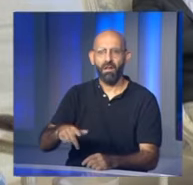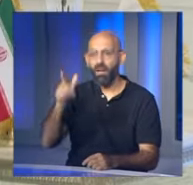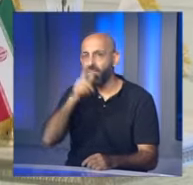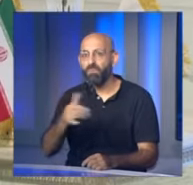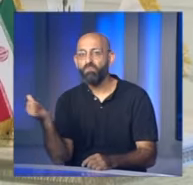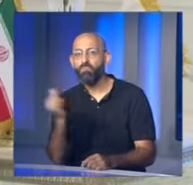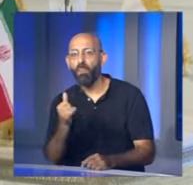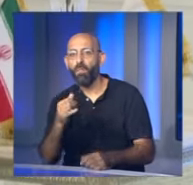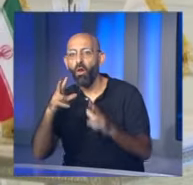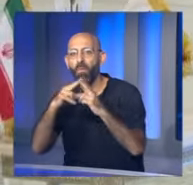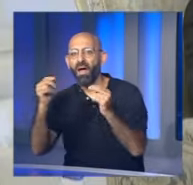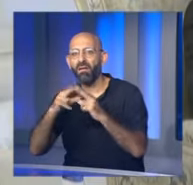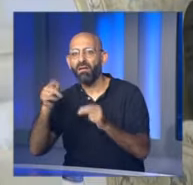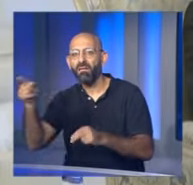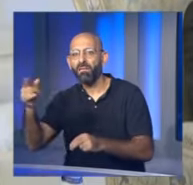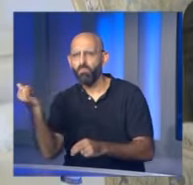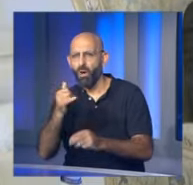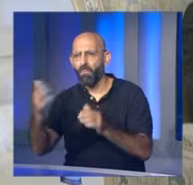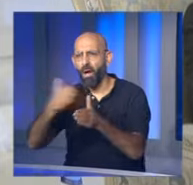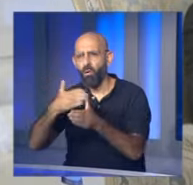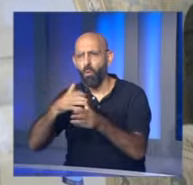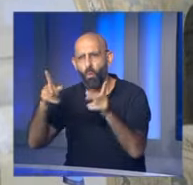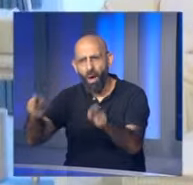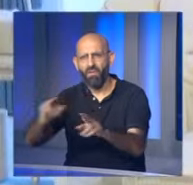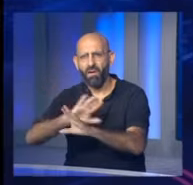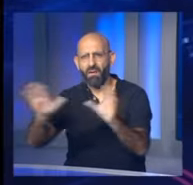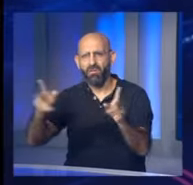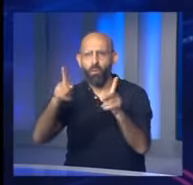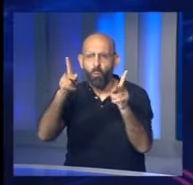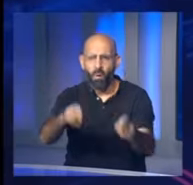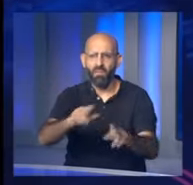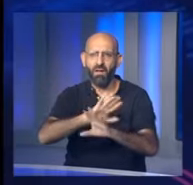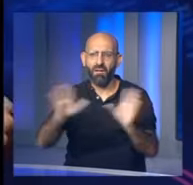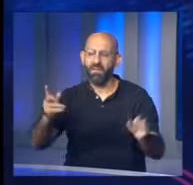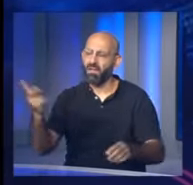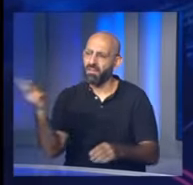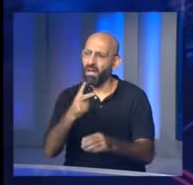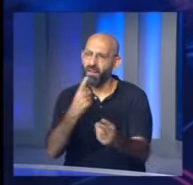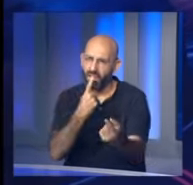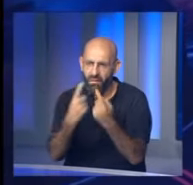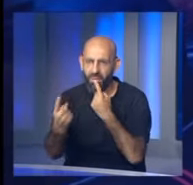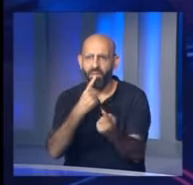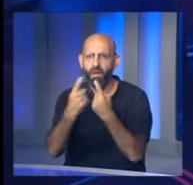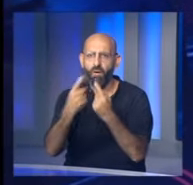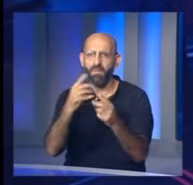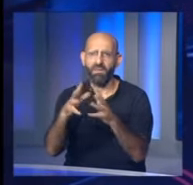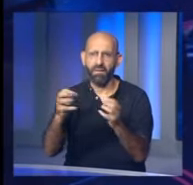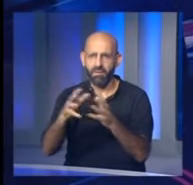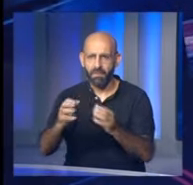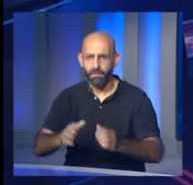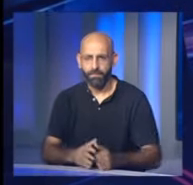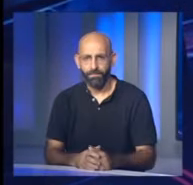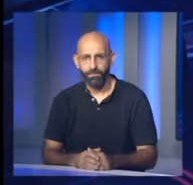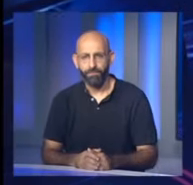يجب وقف اطلاق النار في غزه ولبنان لكن طرح بان وقفه بلبنان ضروره واولو ايضا